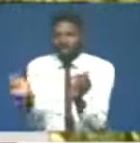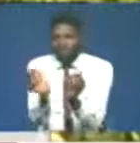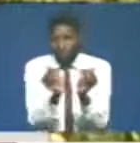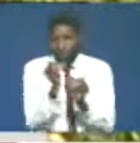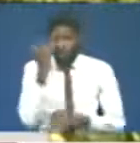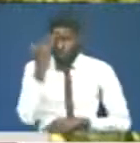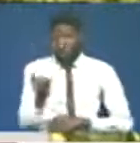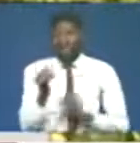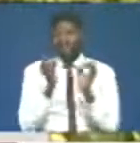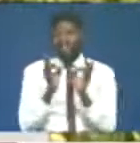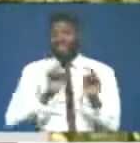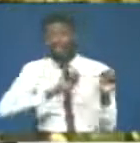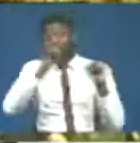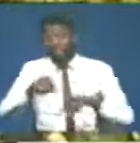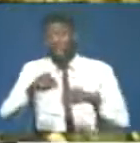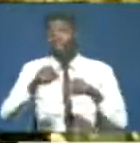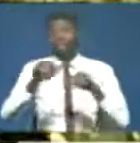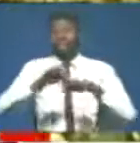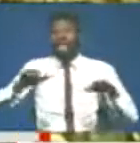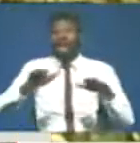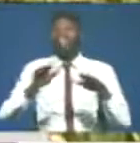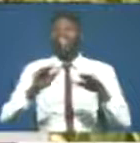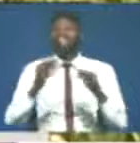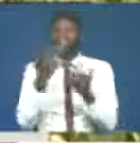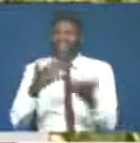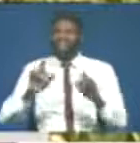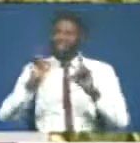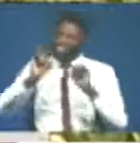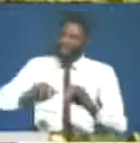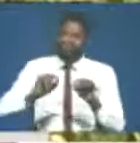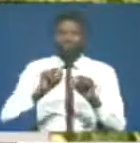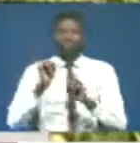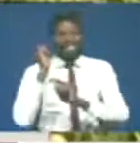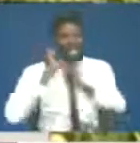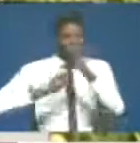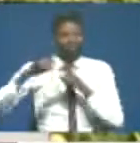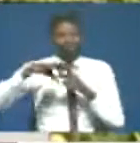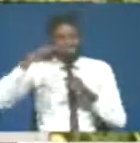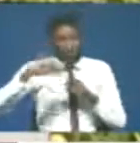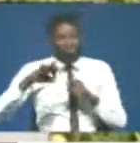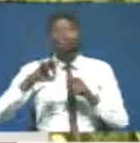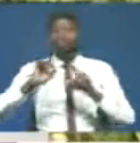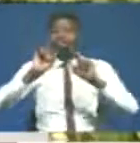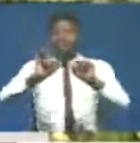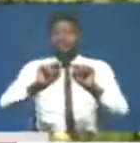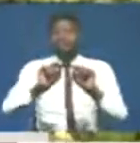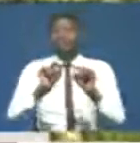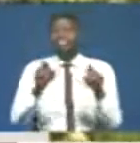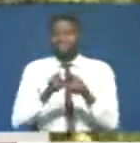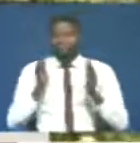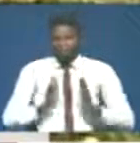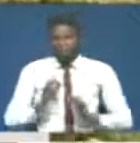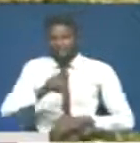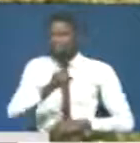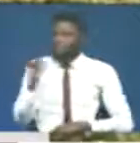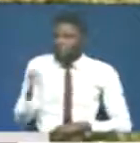wakija hapa shambani wanapata vitu ni rahisi, mboga ya kienyeji wanapata kwa bei nafuu. Hata yule pia ambaye hana mapato makubwa pia anapata mboga zikiwa